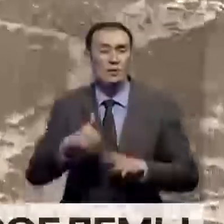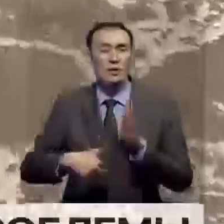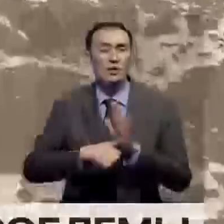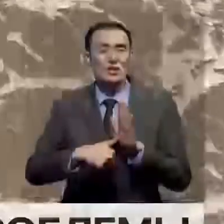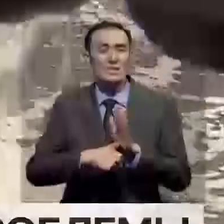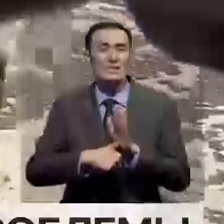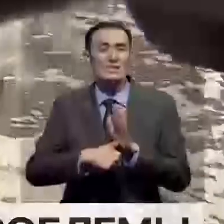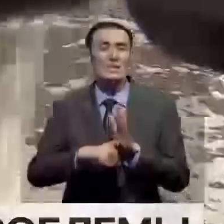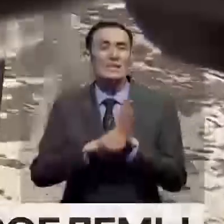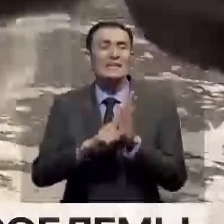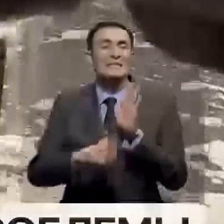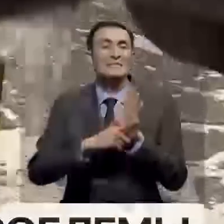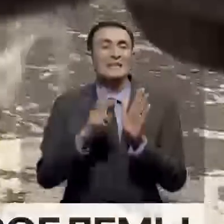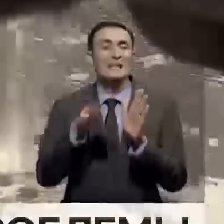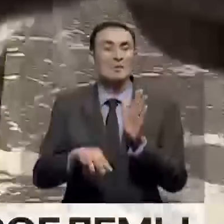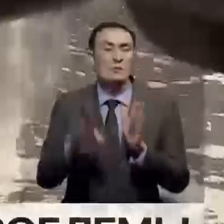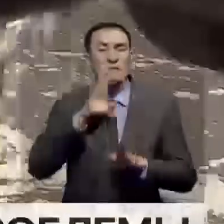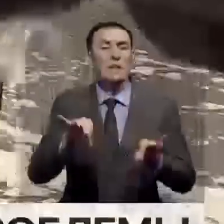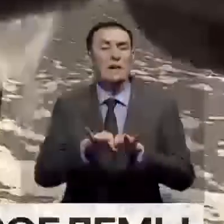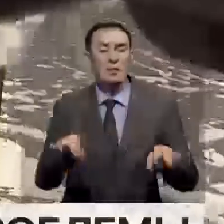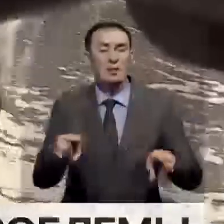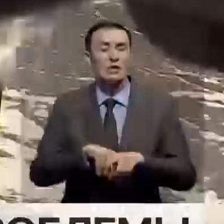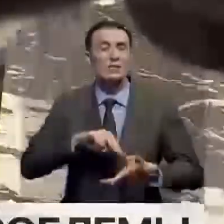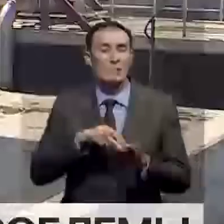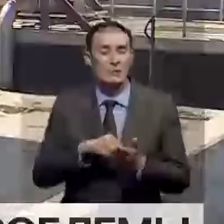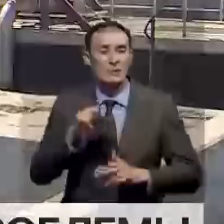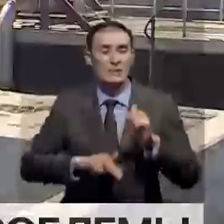проложат 67-километровый водовод. Также